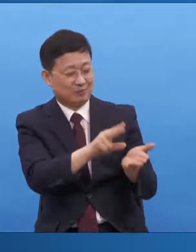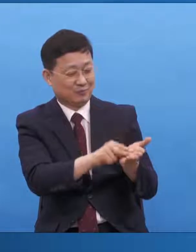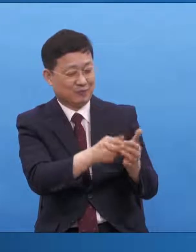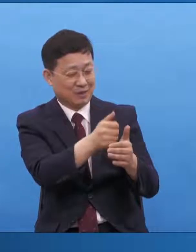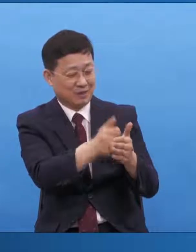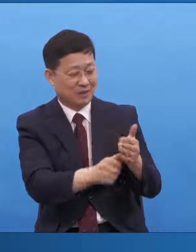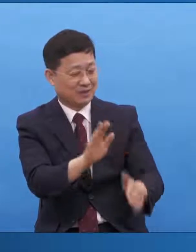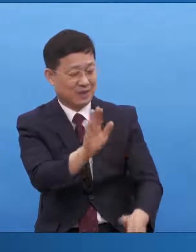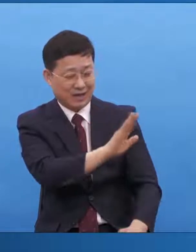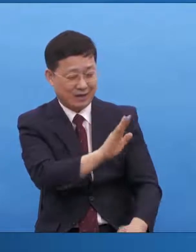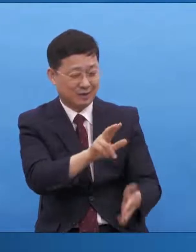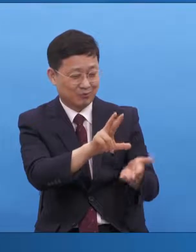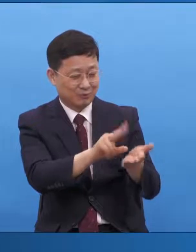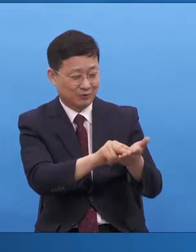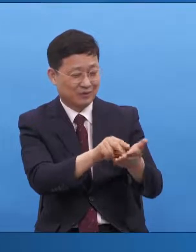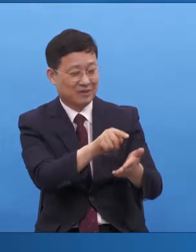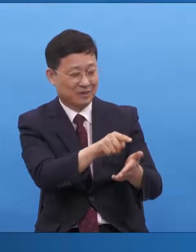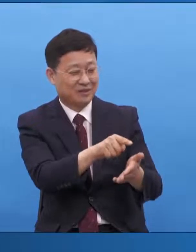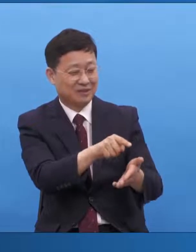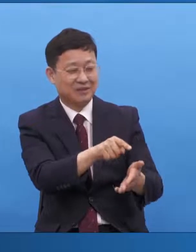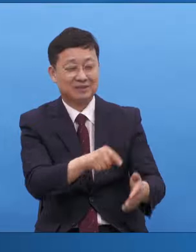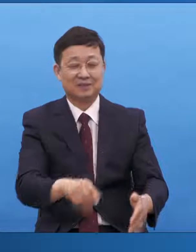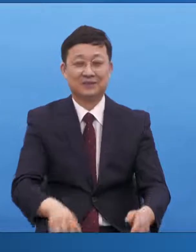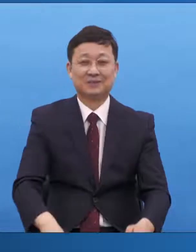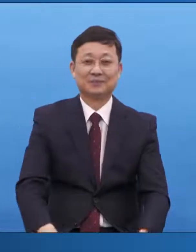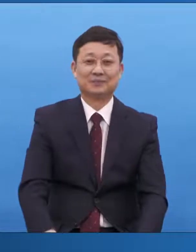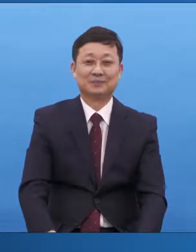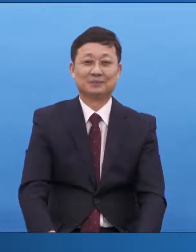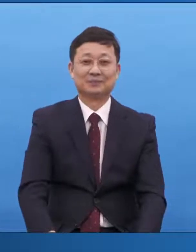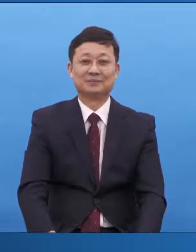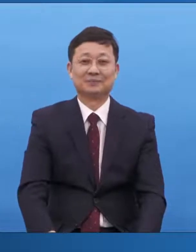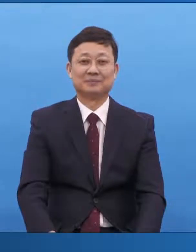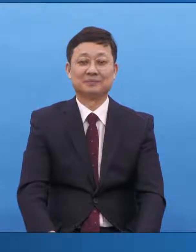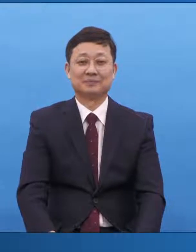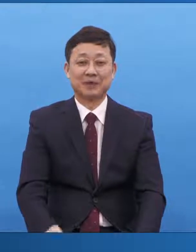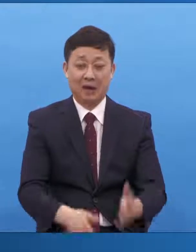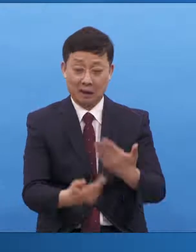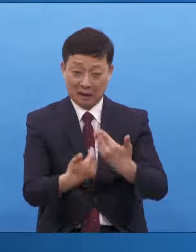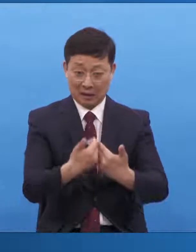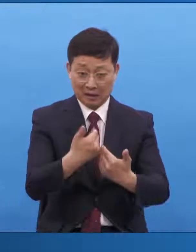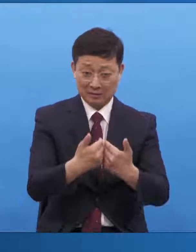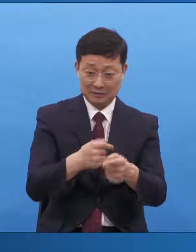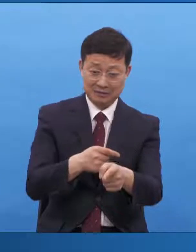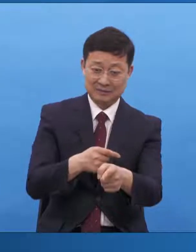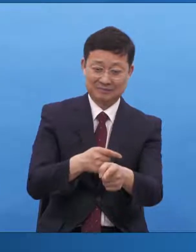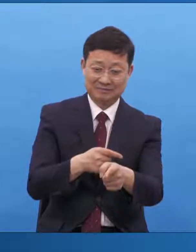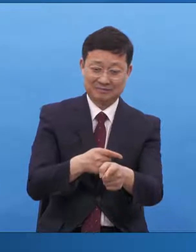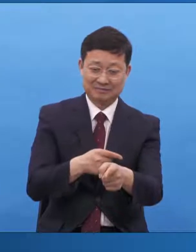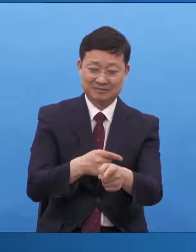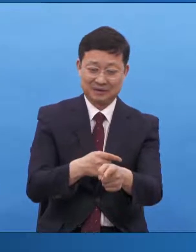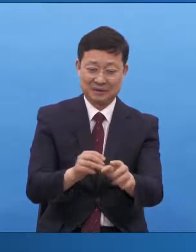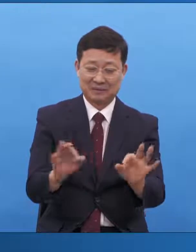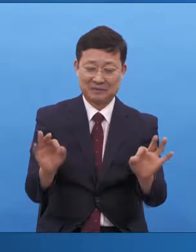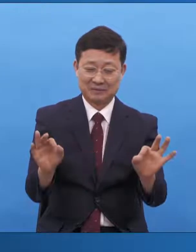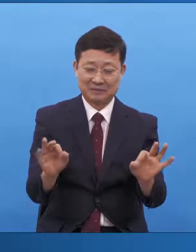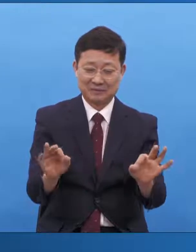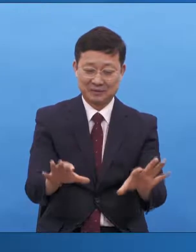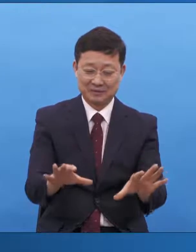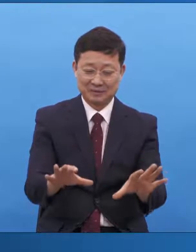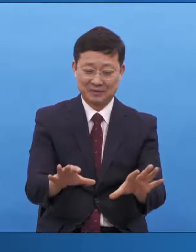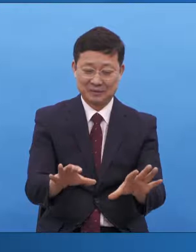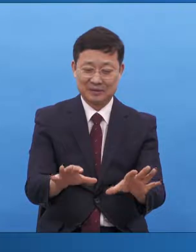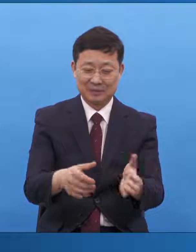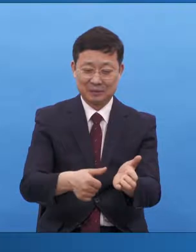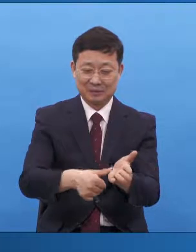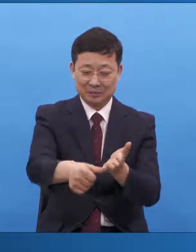comes, rather than getting lost in that problem, you're actually laughing at that problem. 갈등 같은 이런 거는 금방 없어져, 금방 갱신해 버려. And